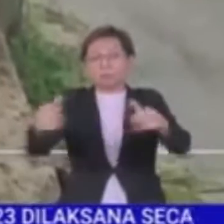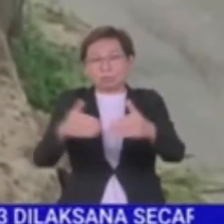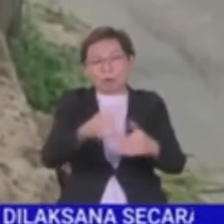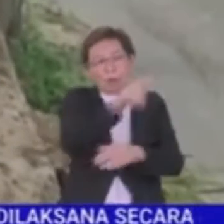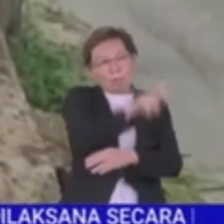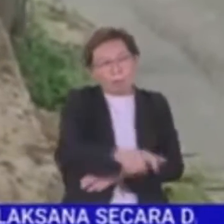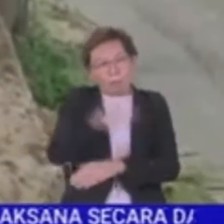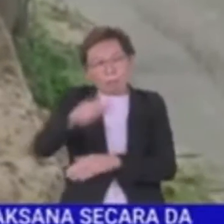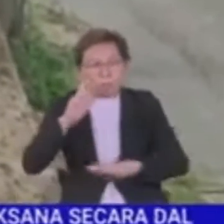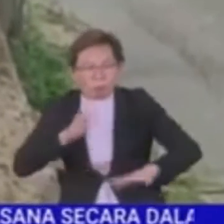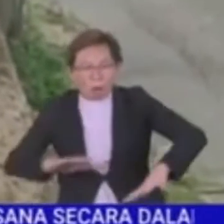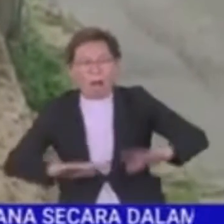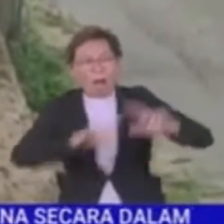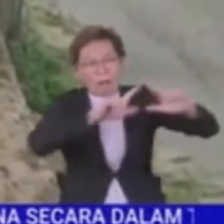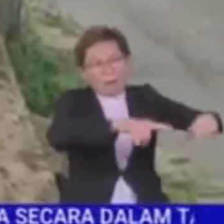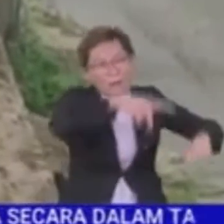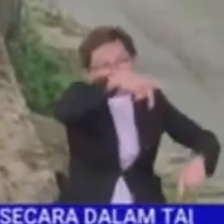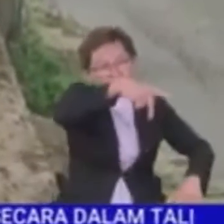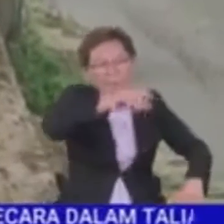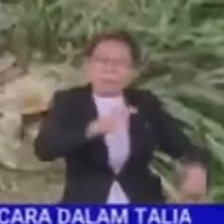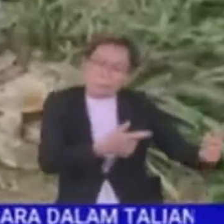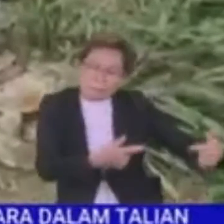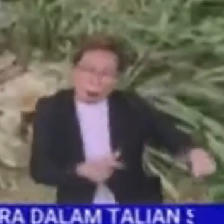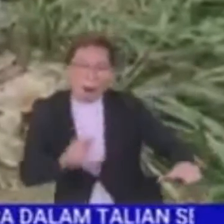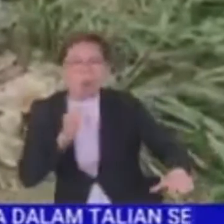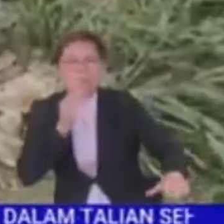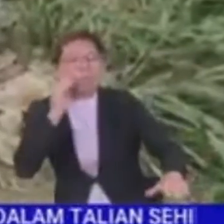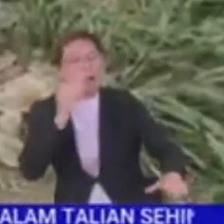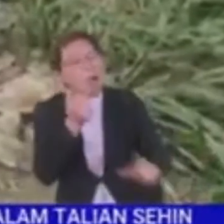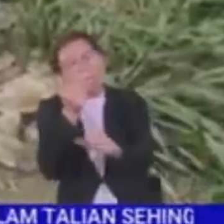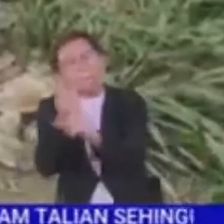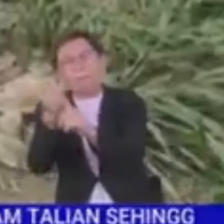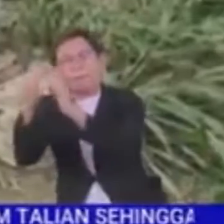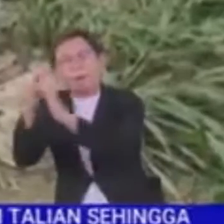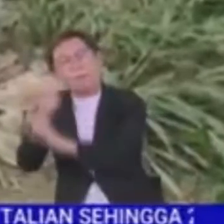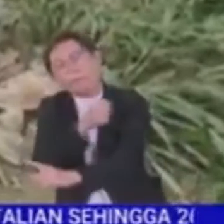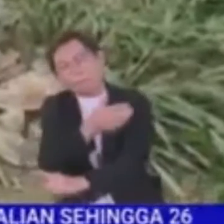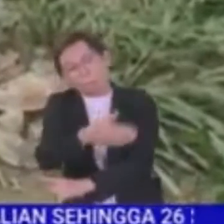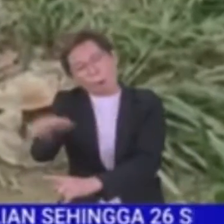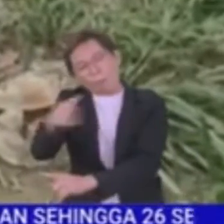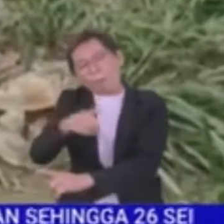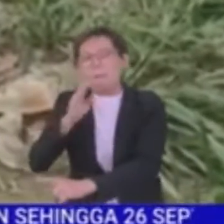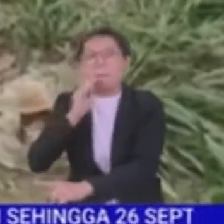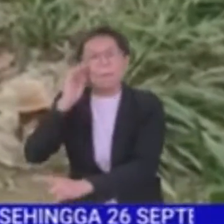yang ditempatkan di PPS Terbabit dibenarkan pulang ke kediaman masing-masing.